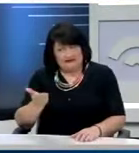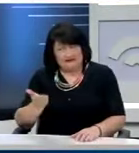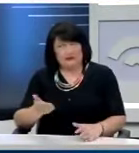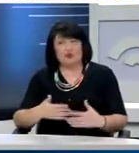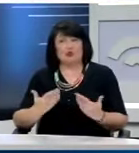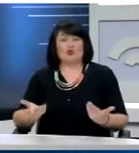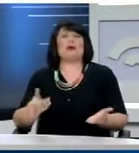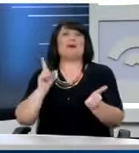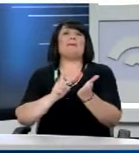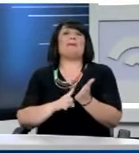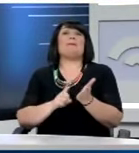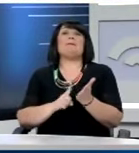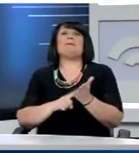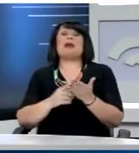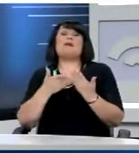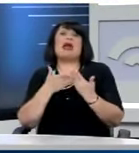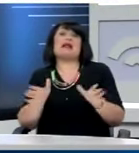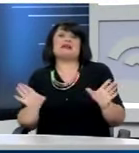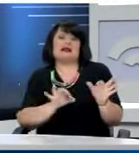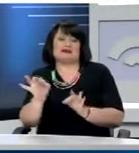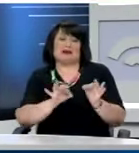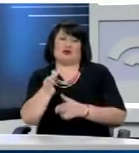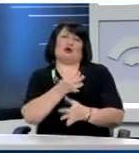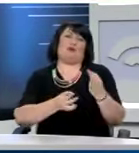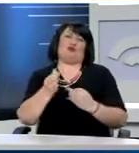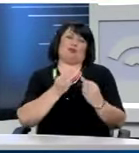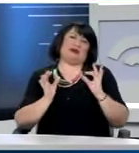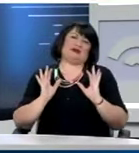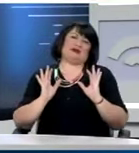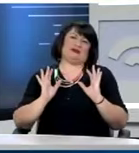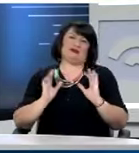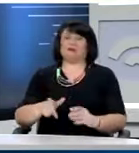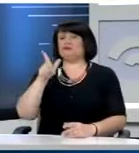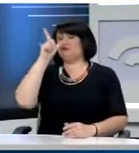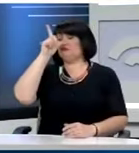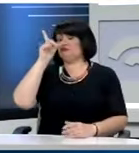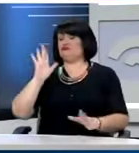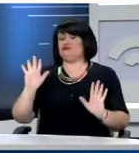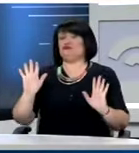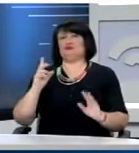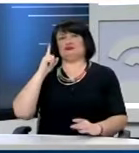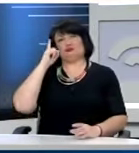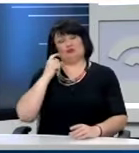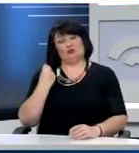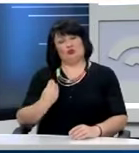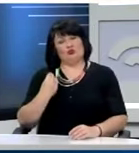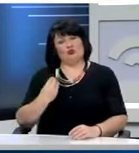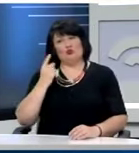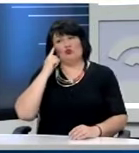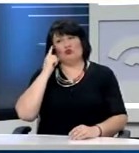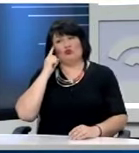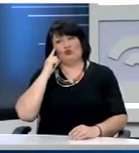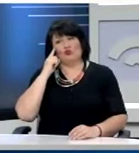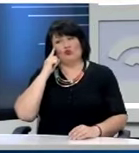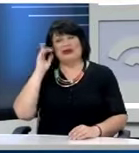ότι πρέπει να ανοίξετε τα χαρτιά σας. Με λιγότερη έπαρση και με μεγαλύτερη επίγνωση, κύριε Μητσοτάκη, και αυτή